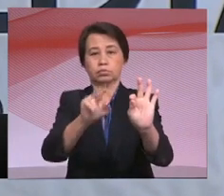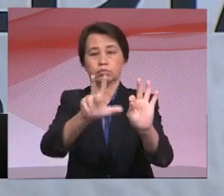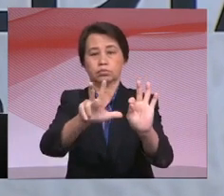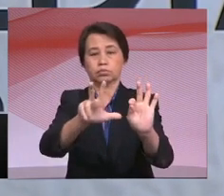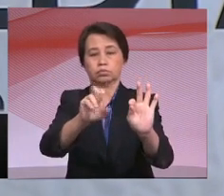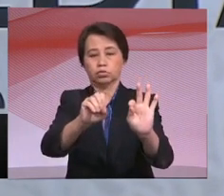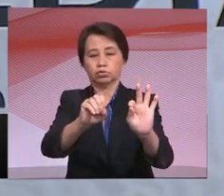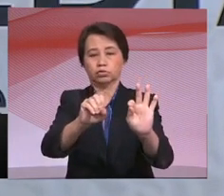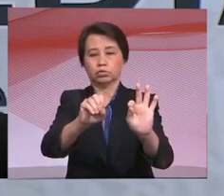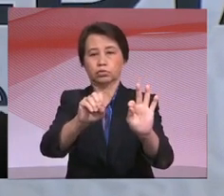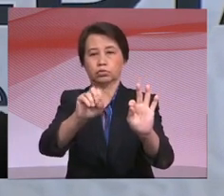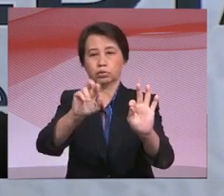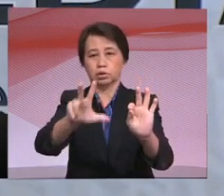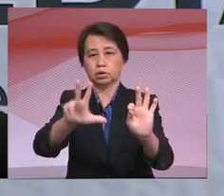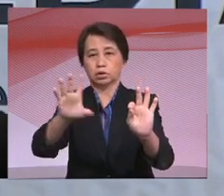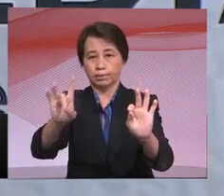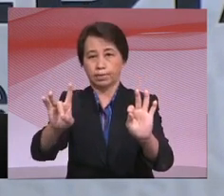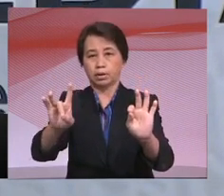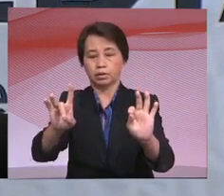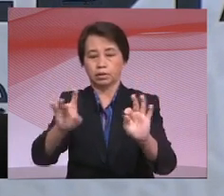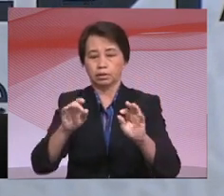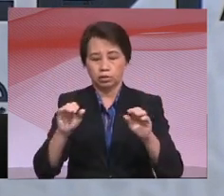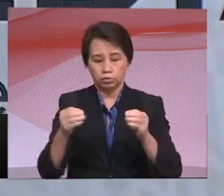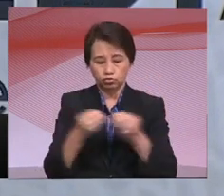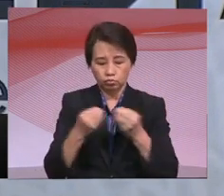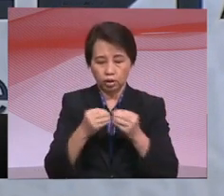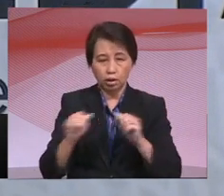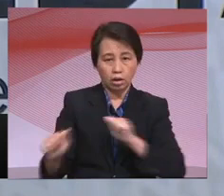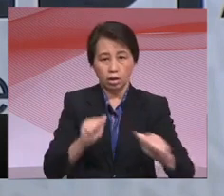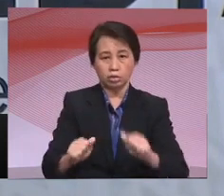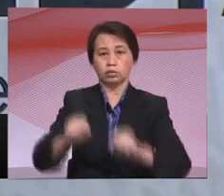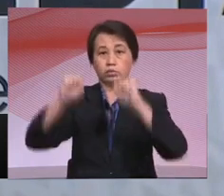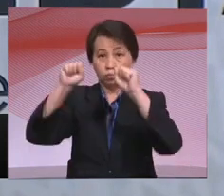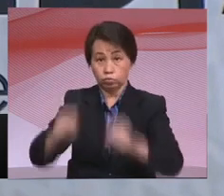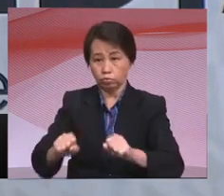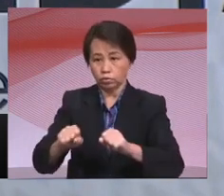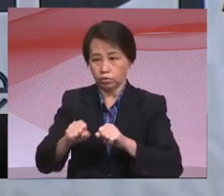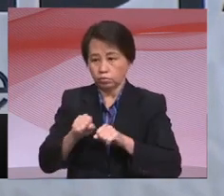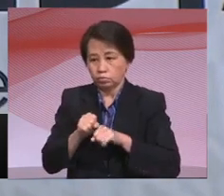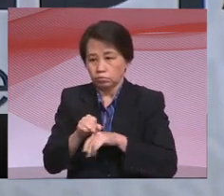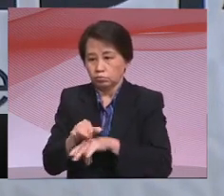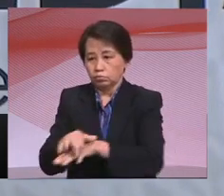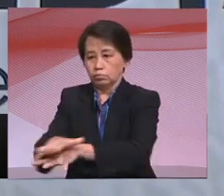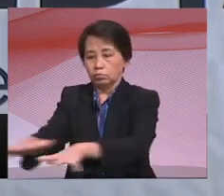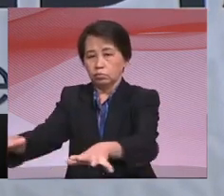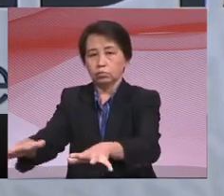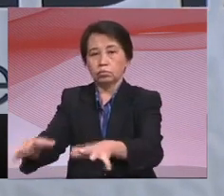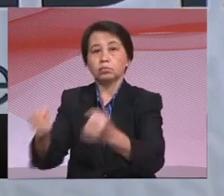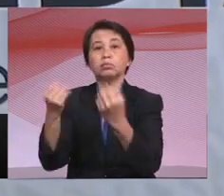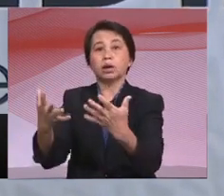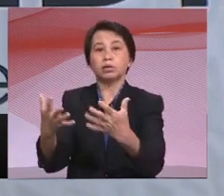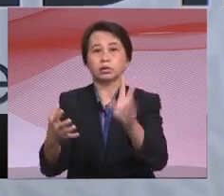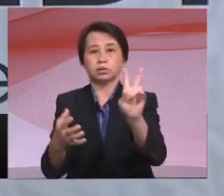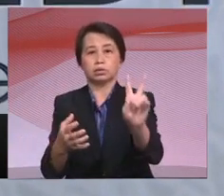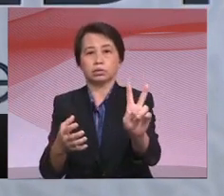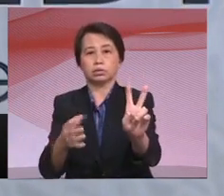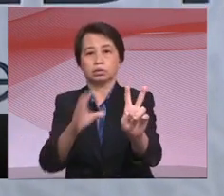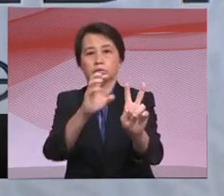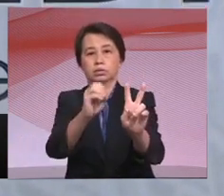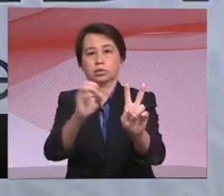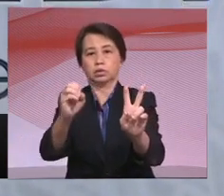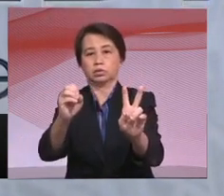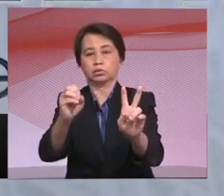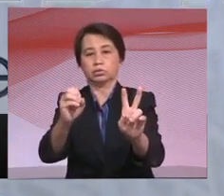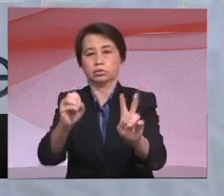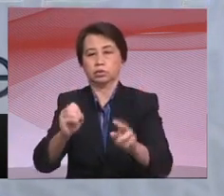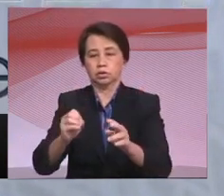9,038 kes. Oleh itu, jumlah kes aktif dengan boleh jangkitan COVID-19 adalah sebanyak 200 kes